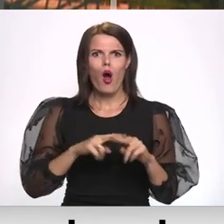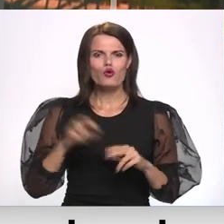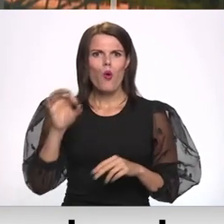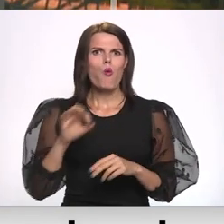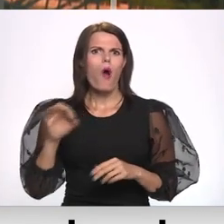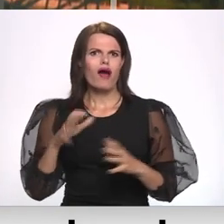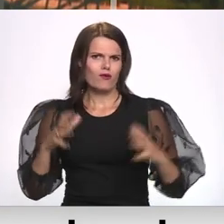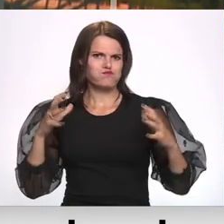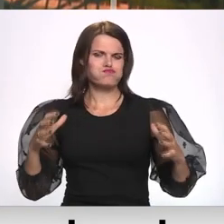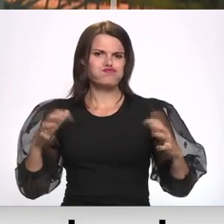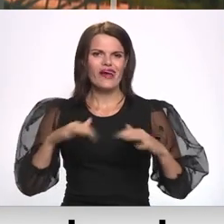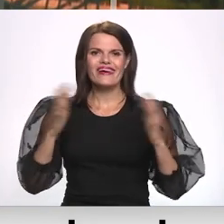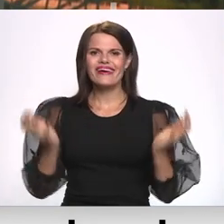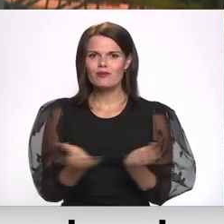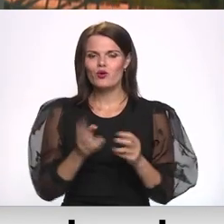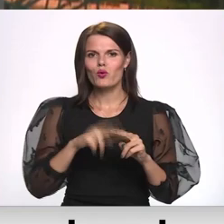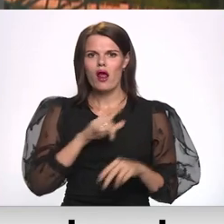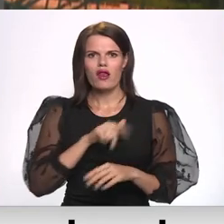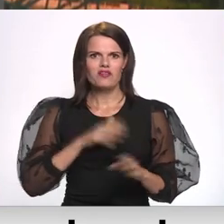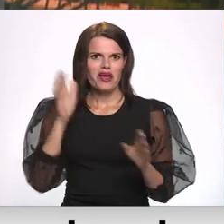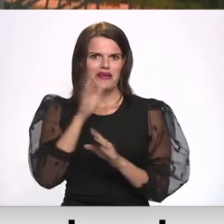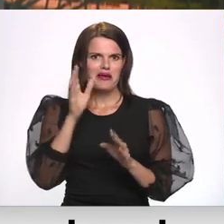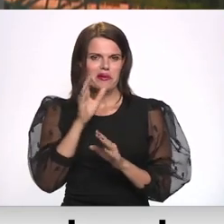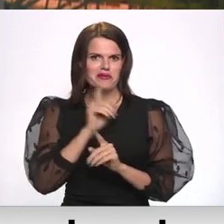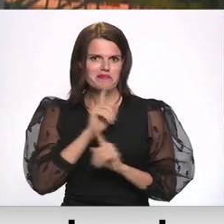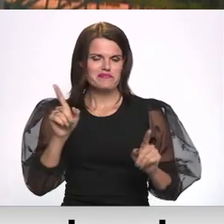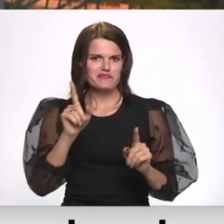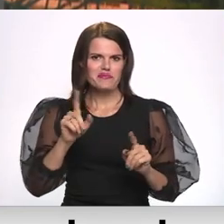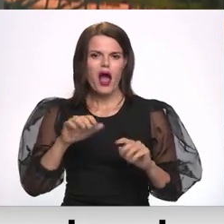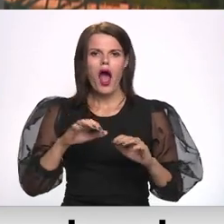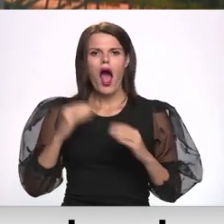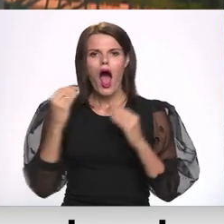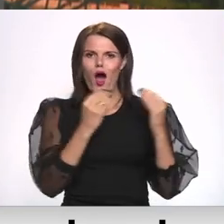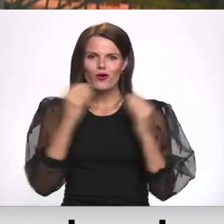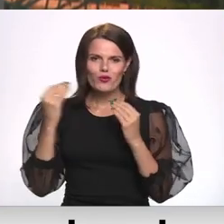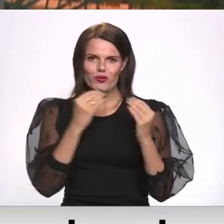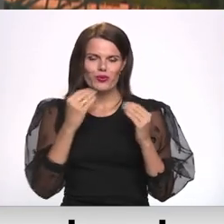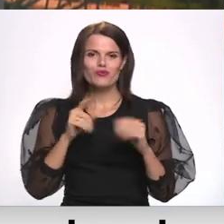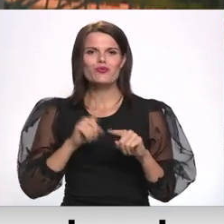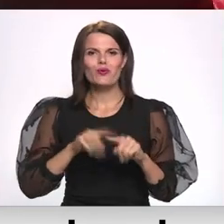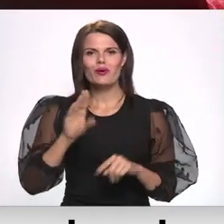ogām ķirbiem un Latvijas klimatam eksotiskiem arbūziem un melonēm. Vairāk Vita Anstrate.